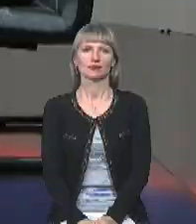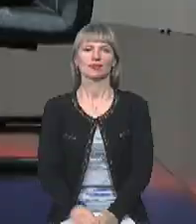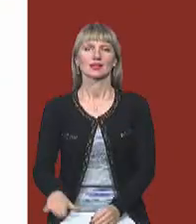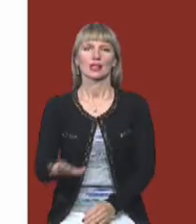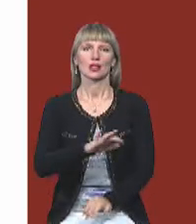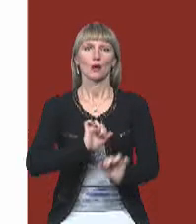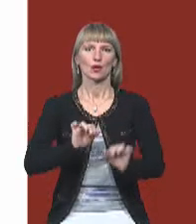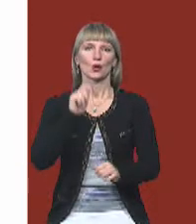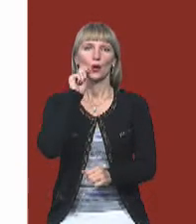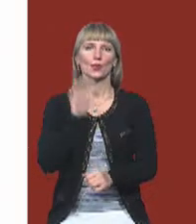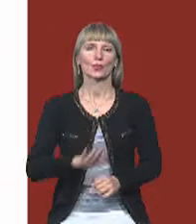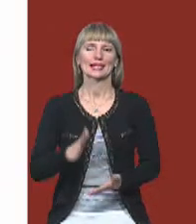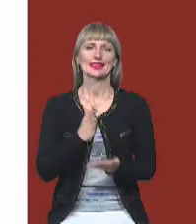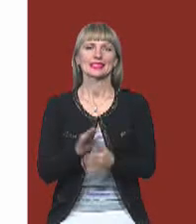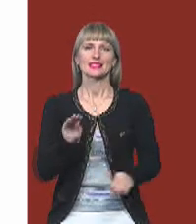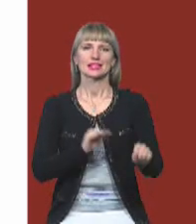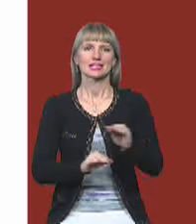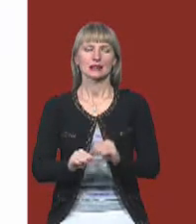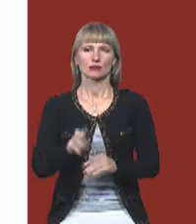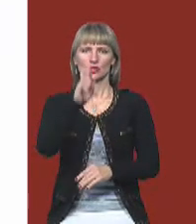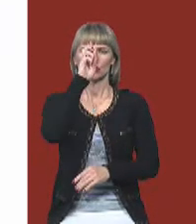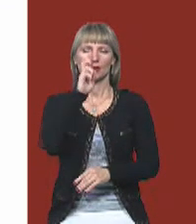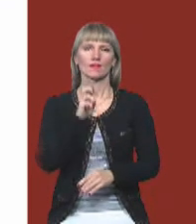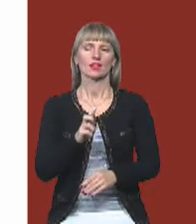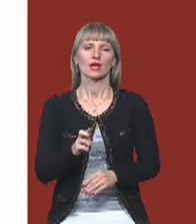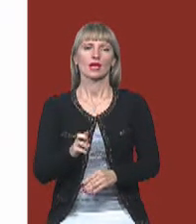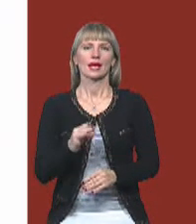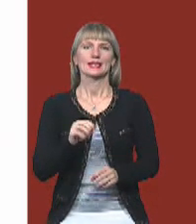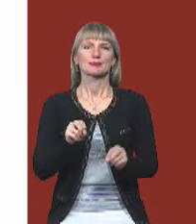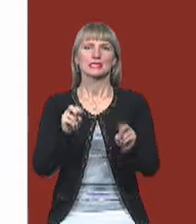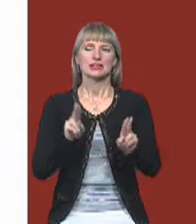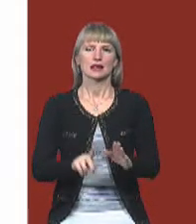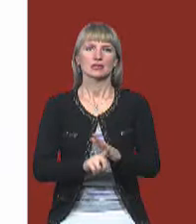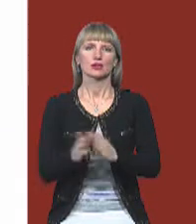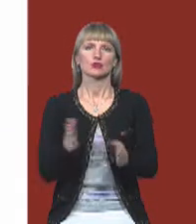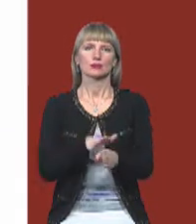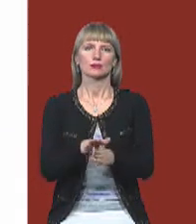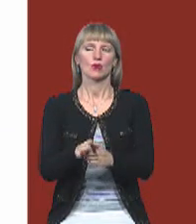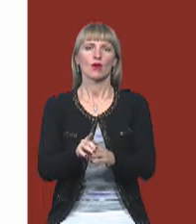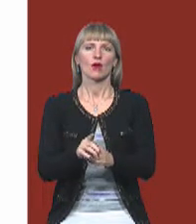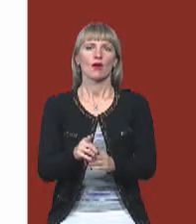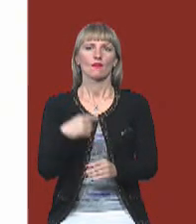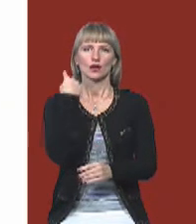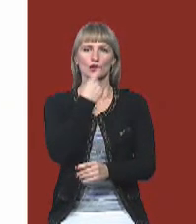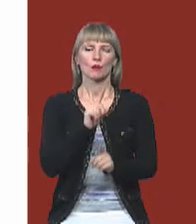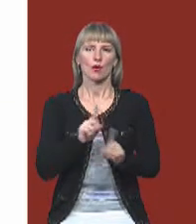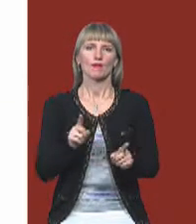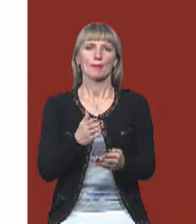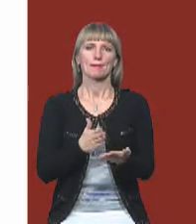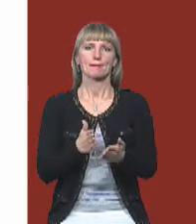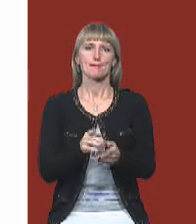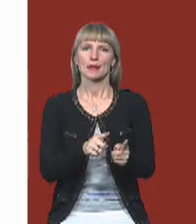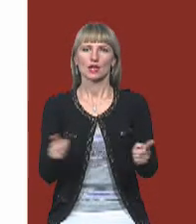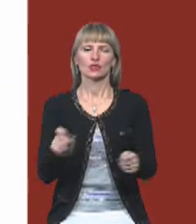Територіальна оборона України є системою загальнодержавних воєнних і спеціальних заходів, що здійснюються в особливий період із завданнями охорони та